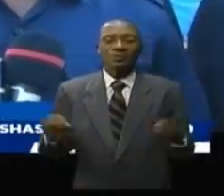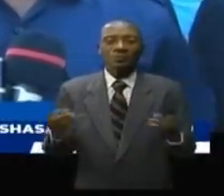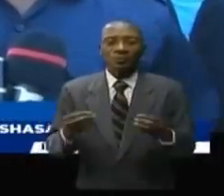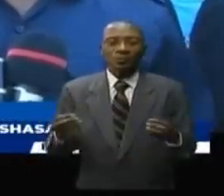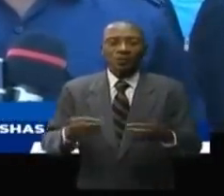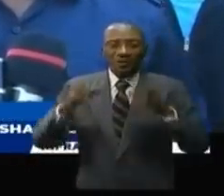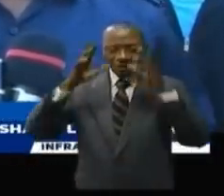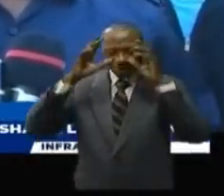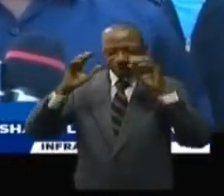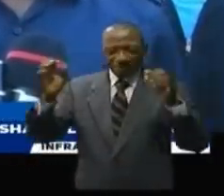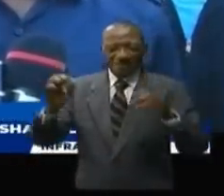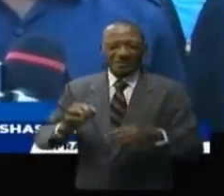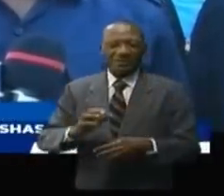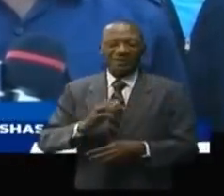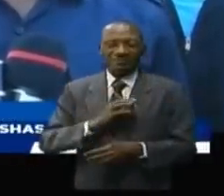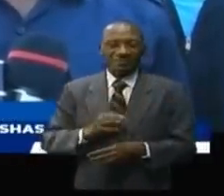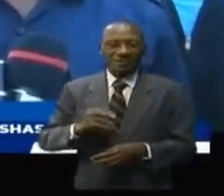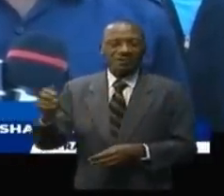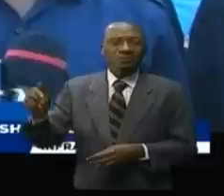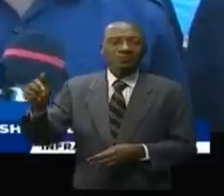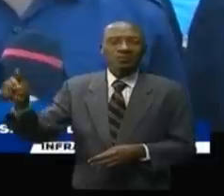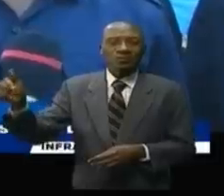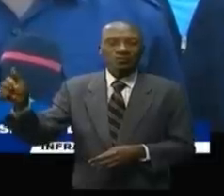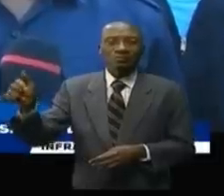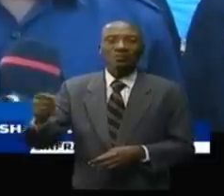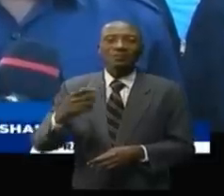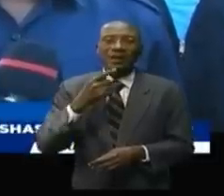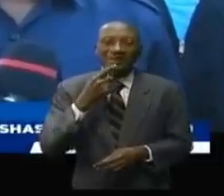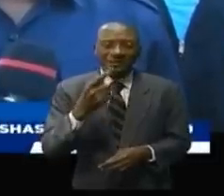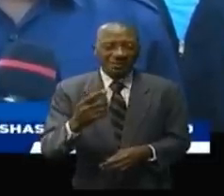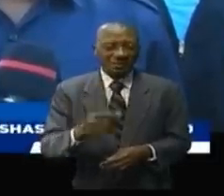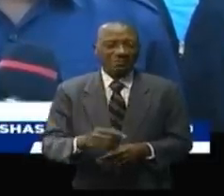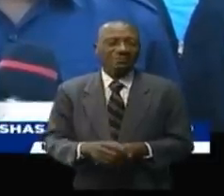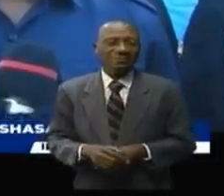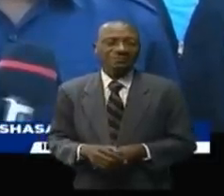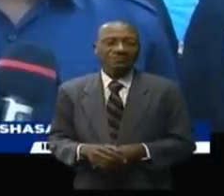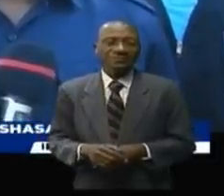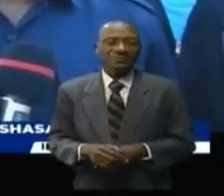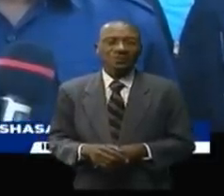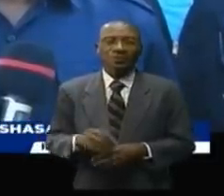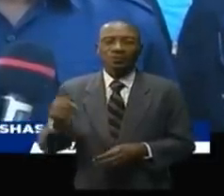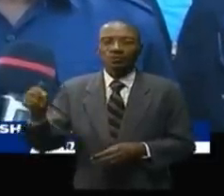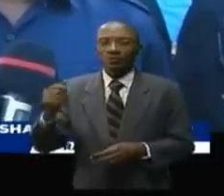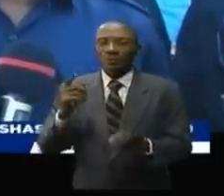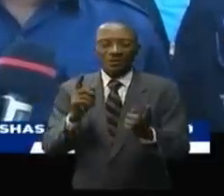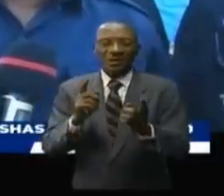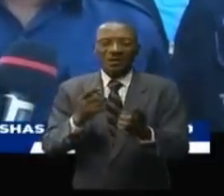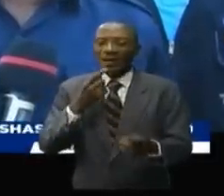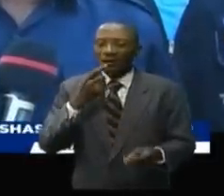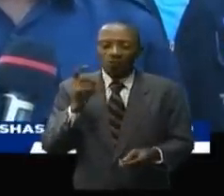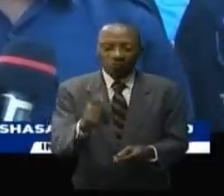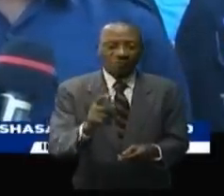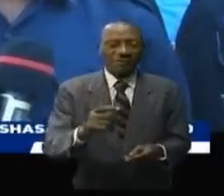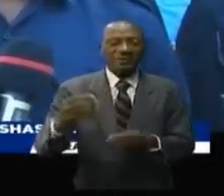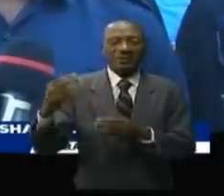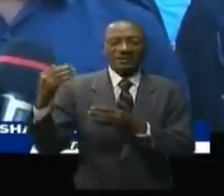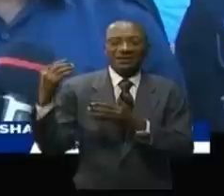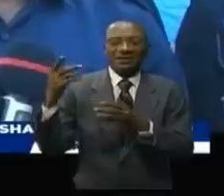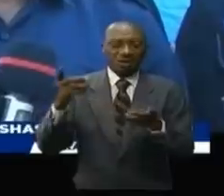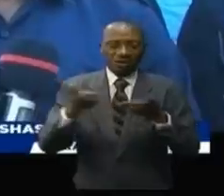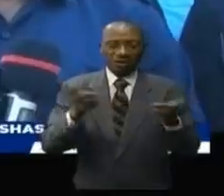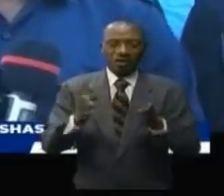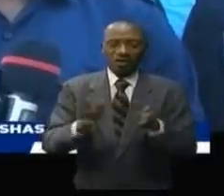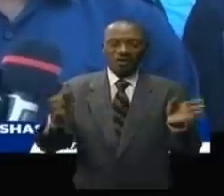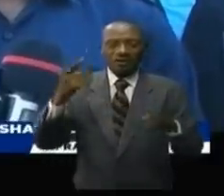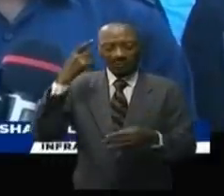nous reconduire à la tête de l'Office de voirie et drainage. Nos remerciements vont aussi évidemment à